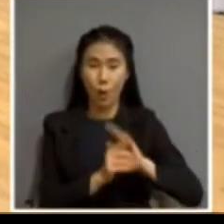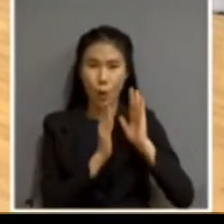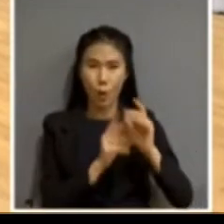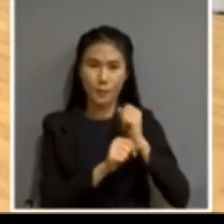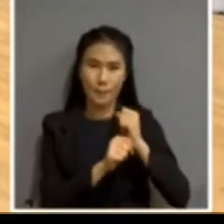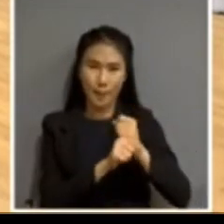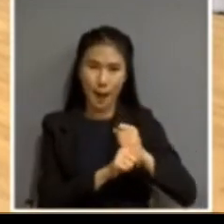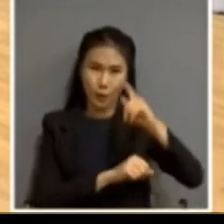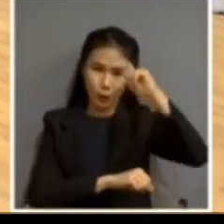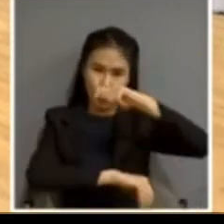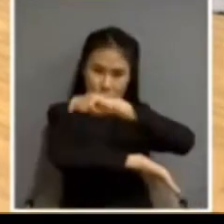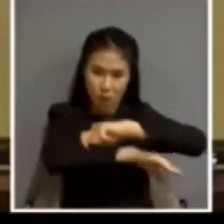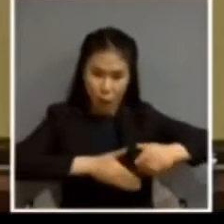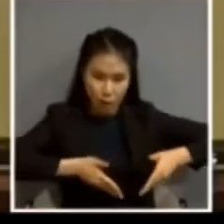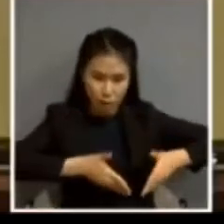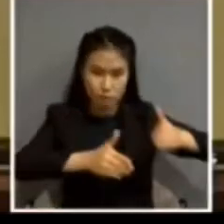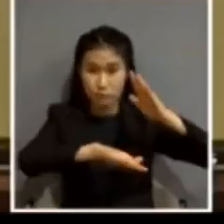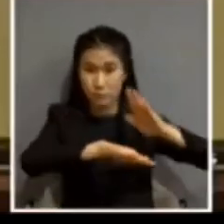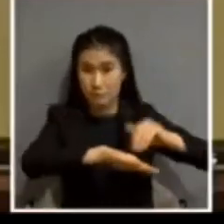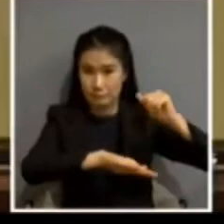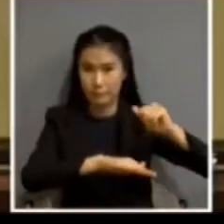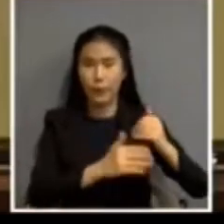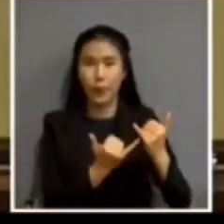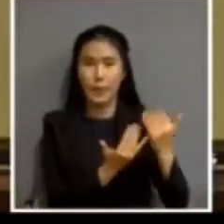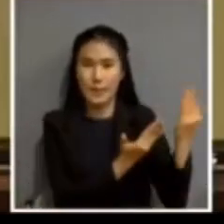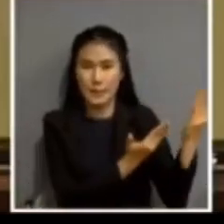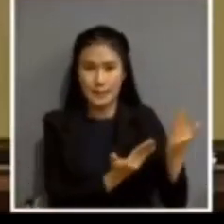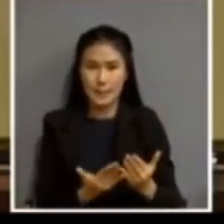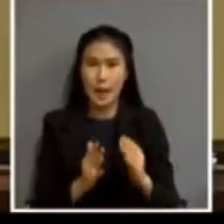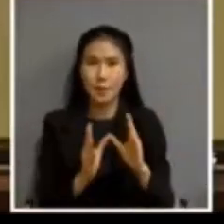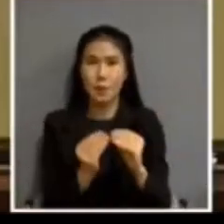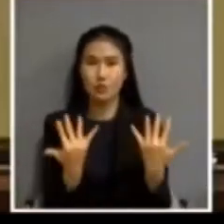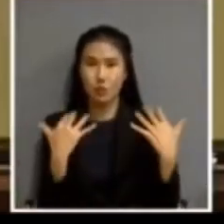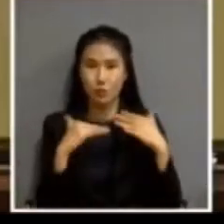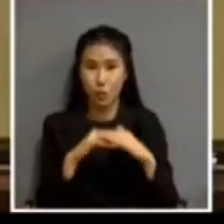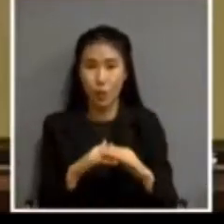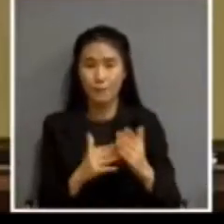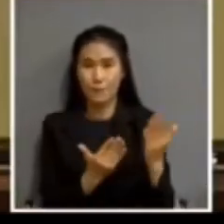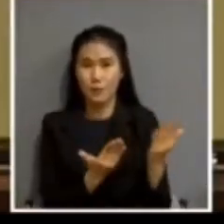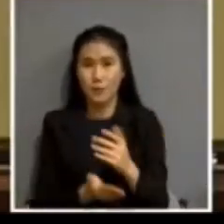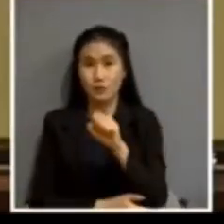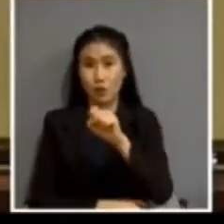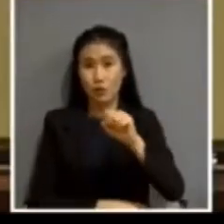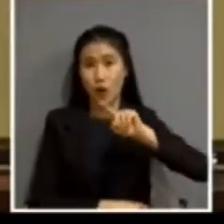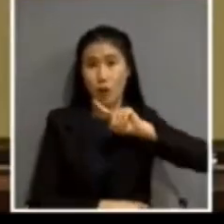าชำนาญการนะครับก็ขอเชิญท่านนฤทธิ์เป็นผู้ถามครับเชิญครับ